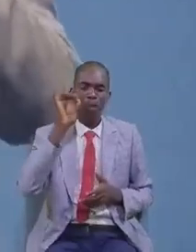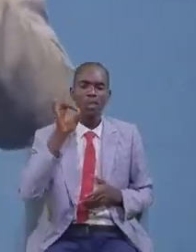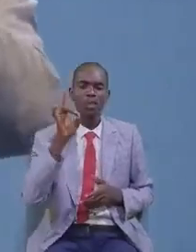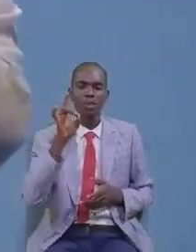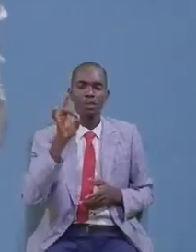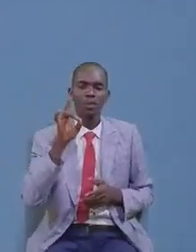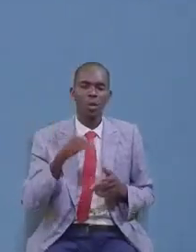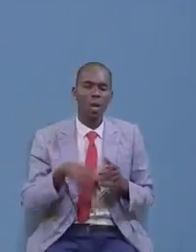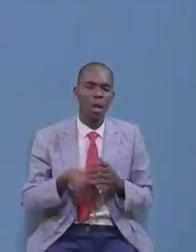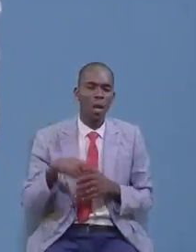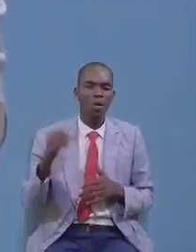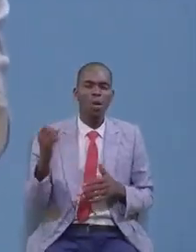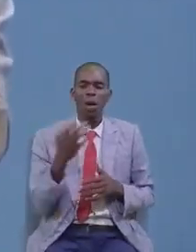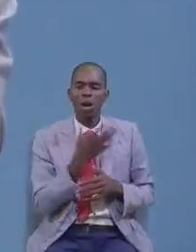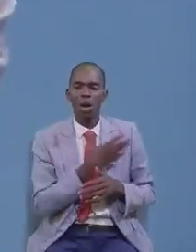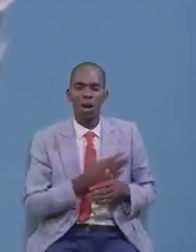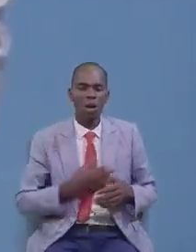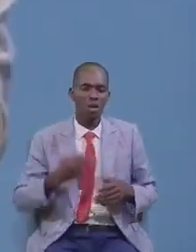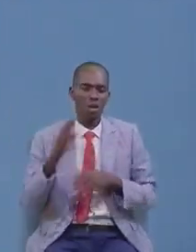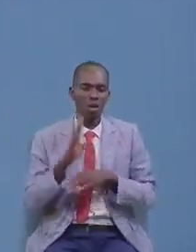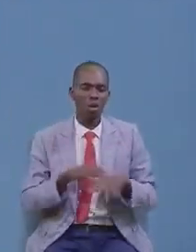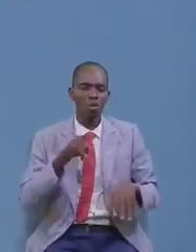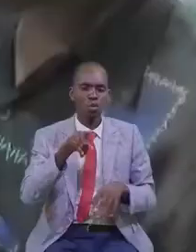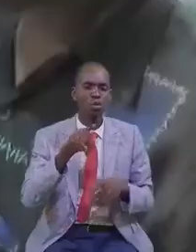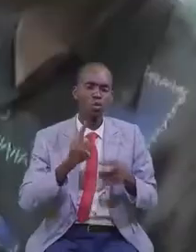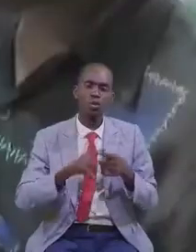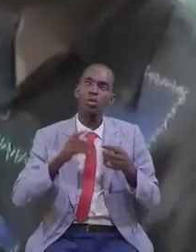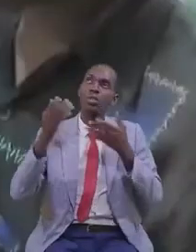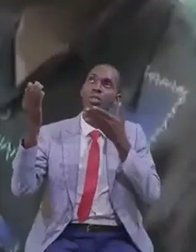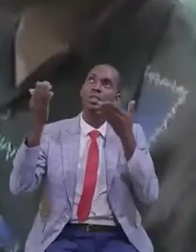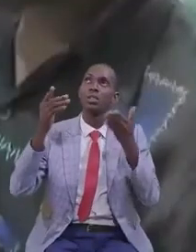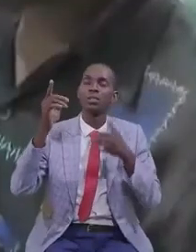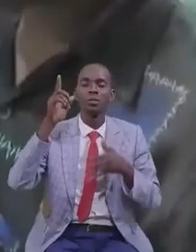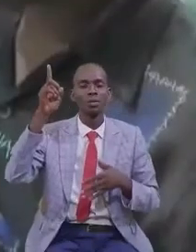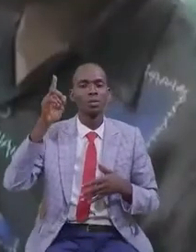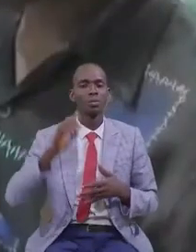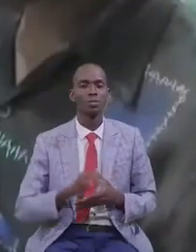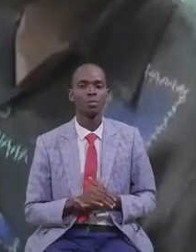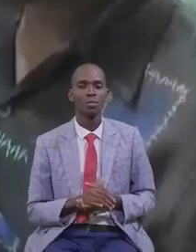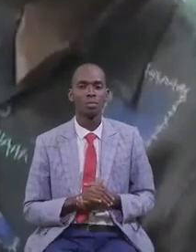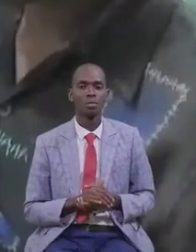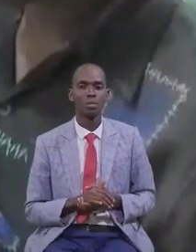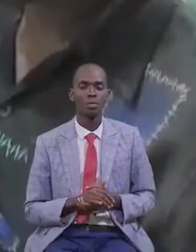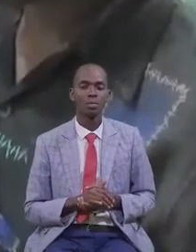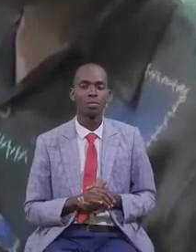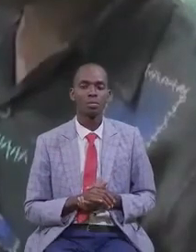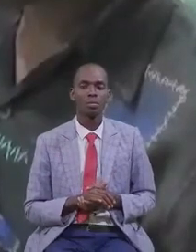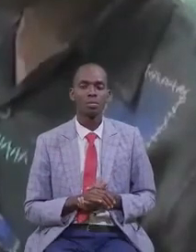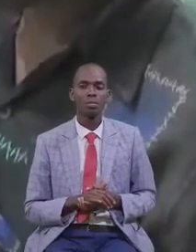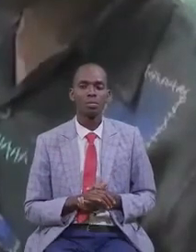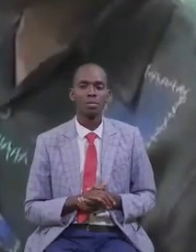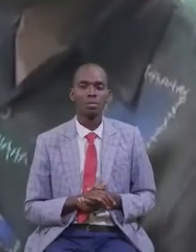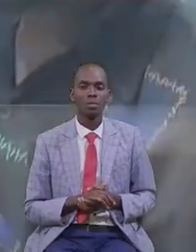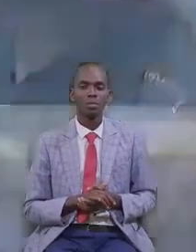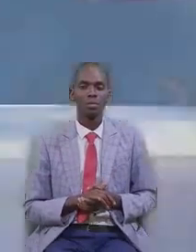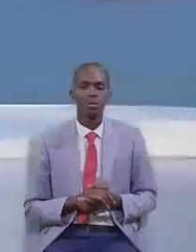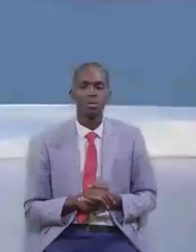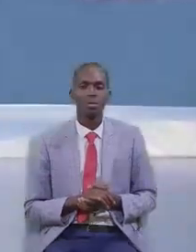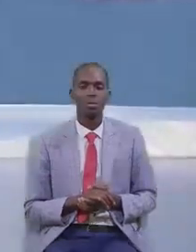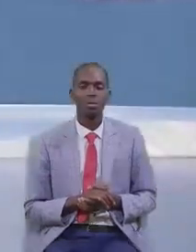out and called you to service. ఆయన మిమ్మును కీలకముగా గుర్తించి గమనించి తన సేవలోకి ప్రత్యేకంగా